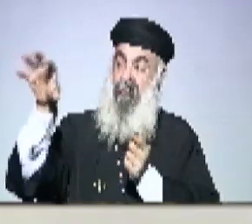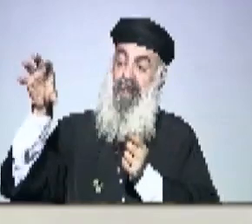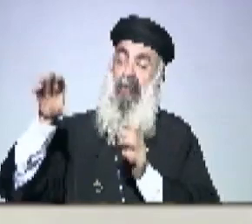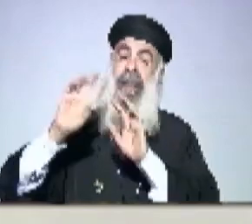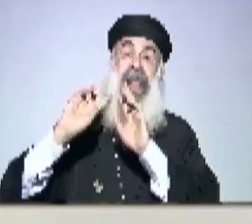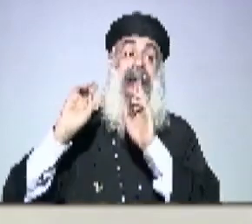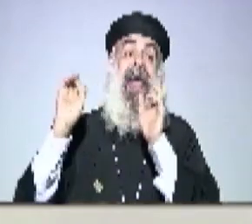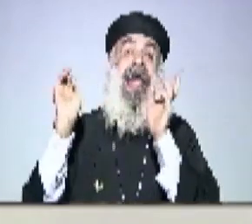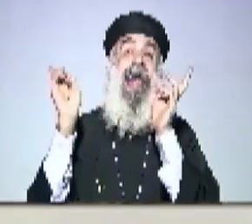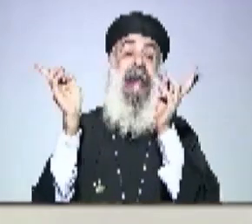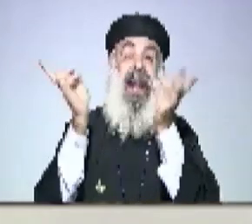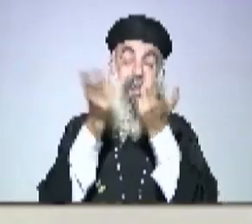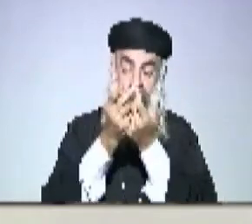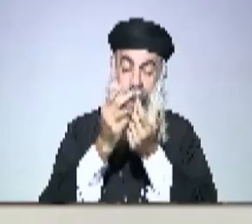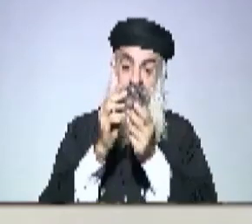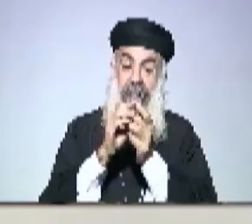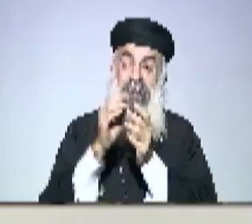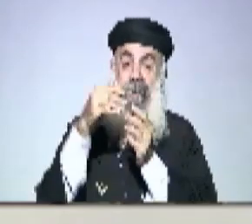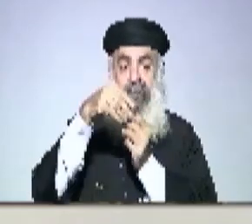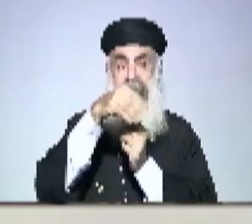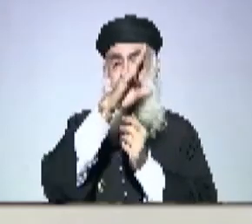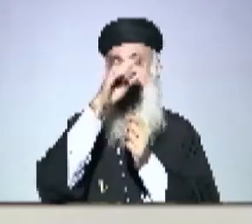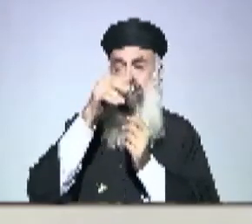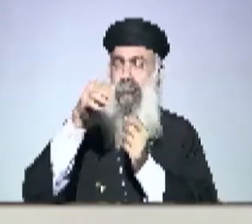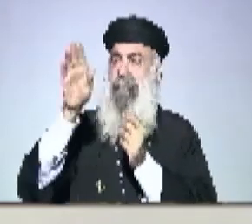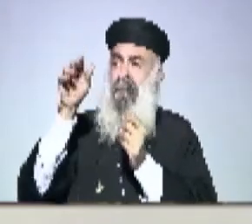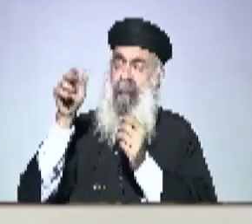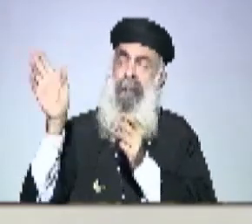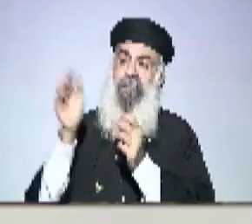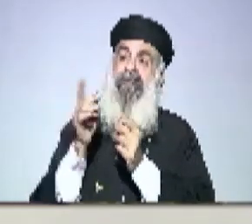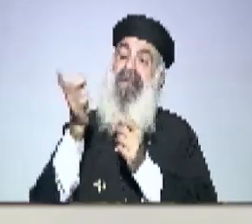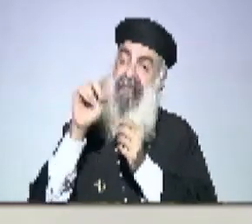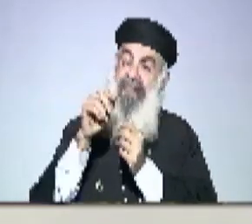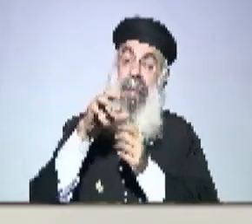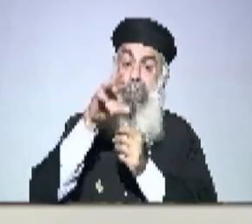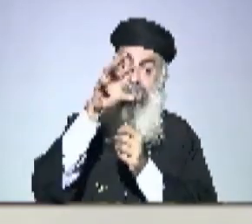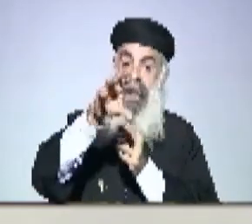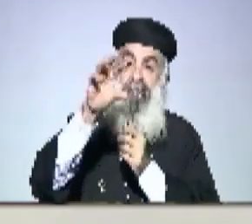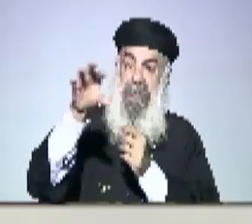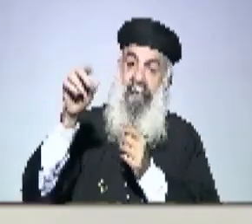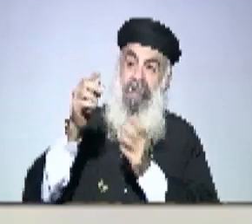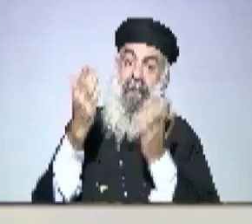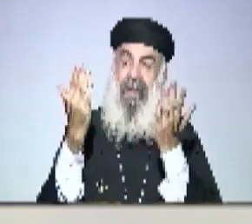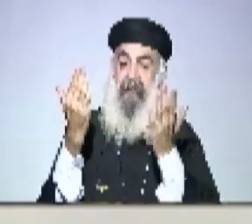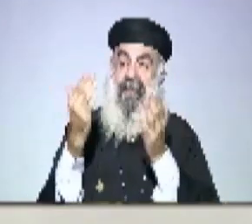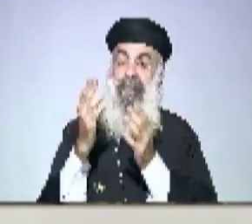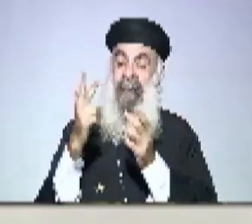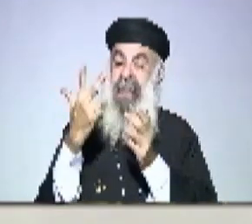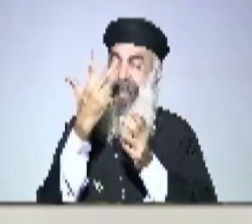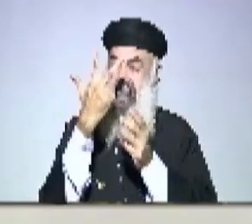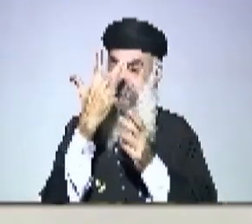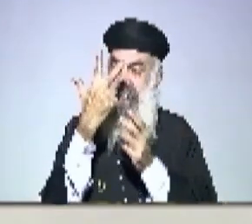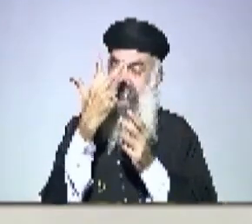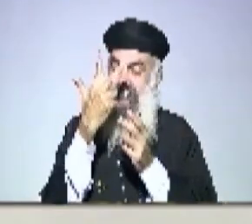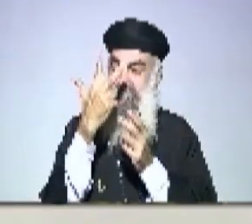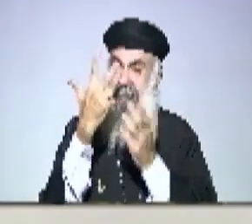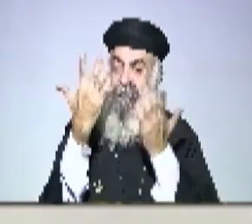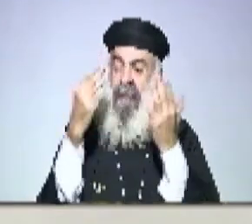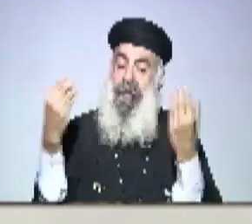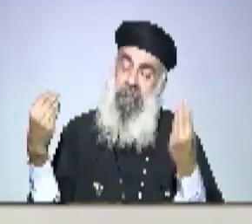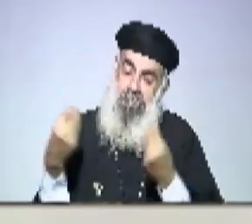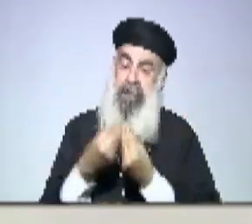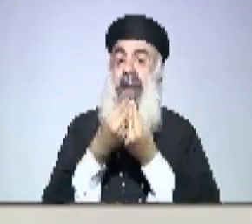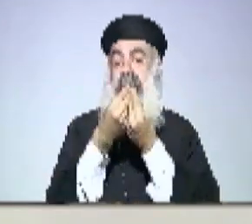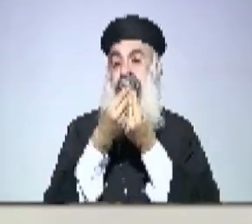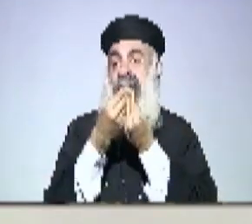في بلاد المهجر عشان كده حتى في البلاد دي بقوا يصلوا الثلاث اواشي مع